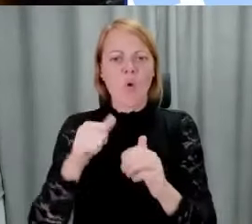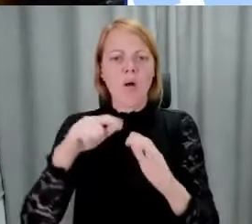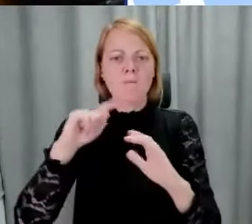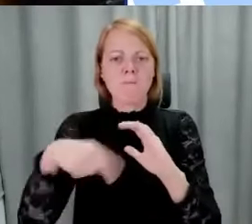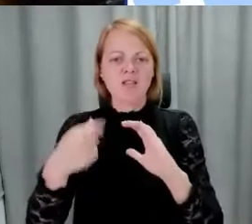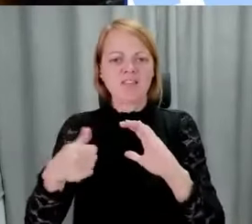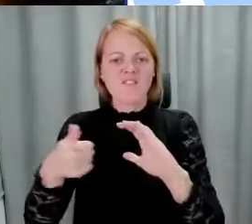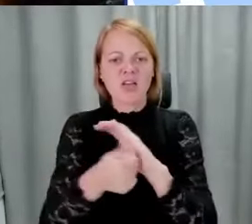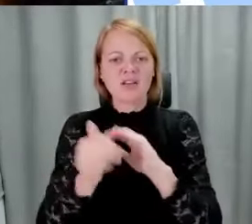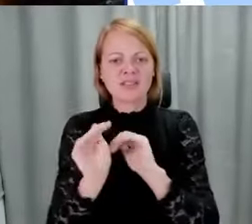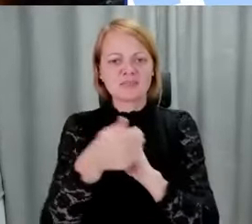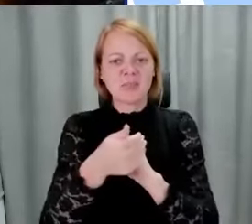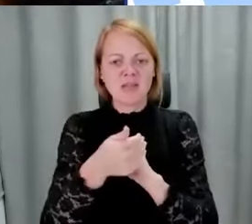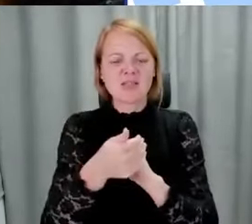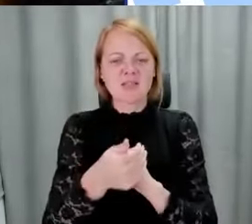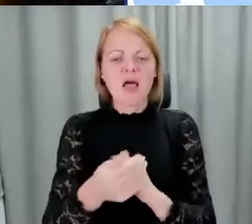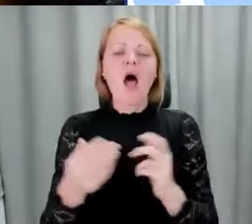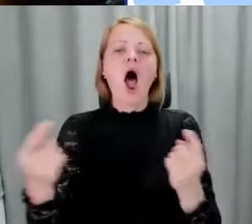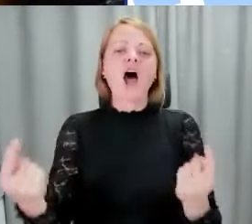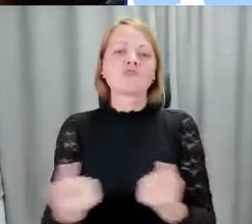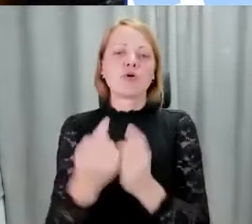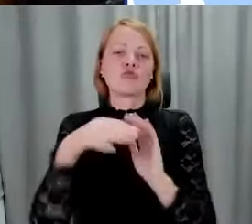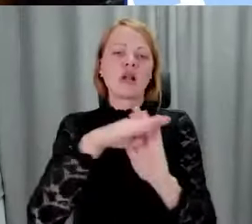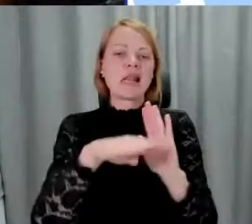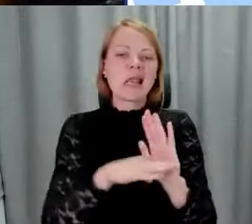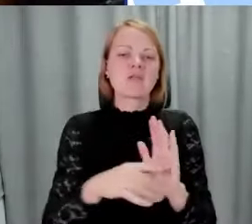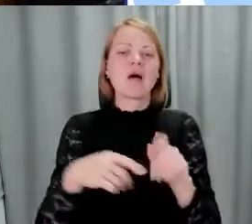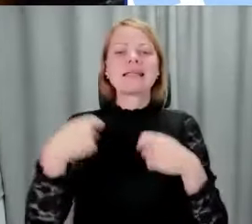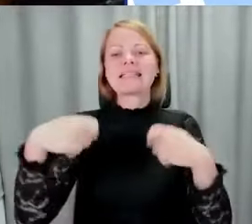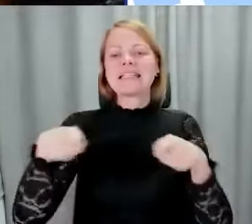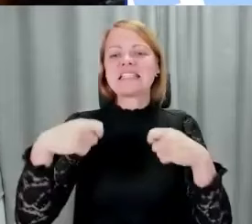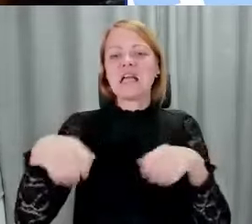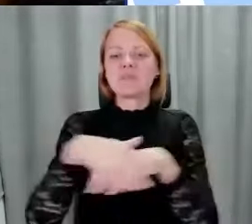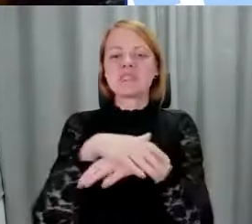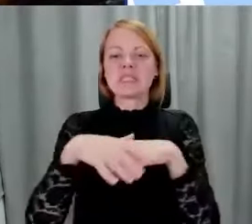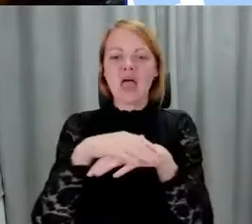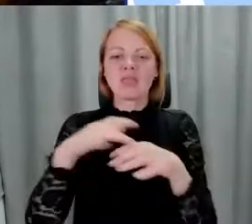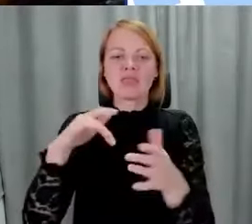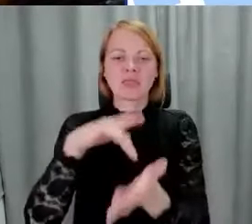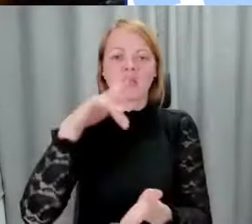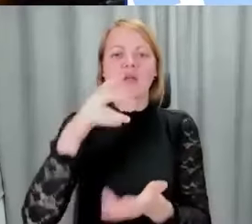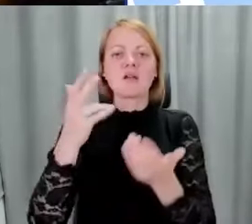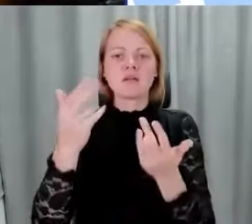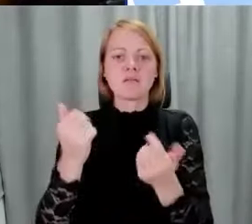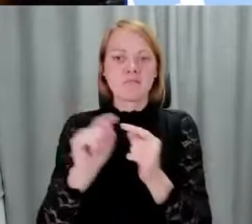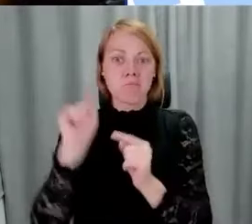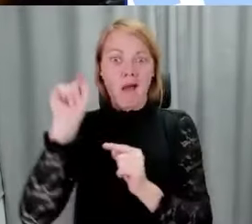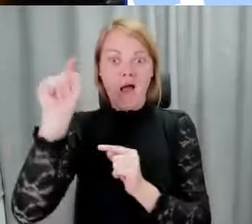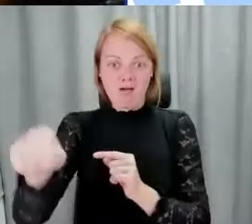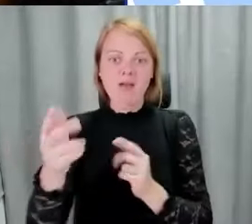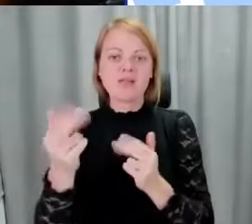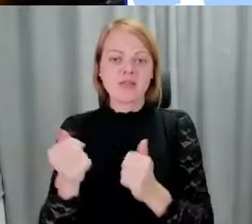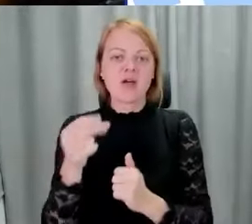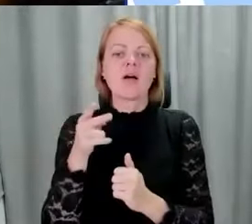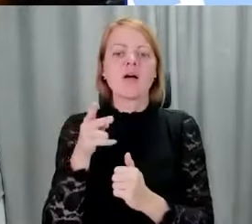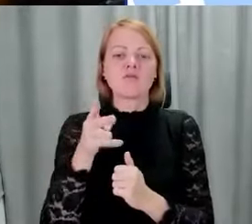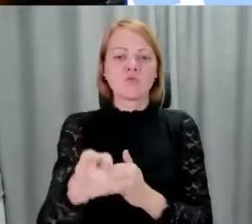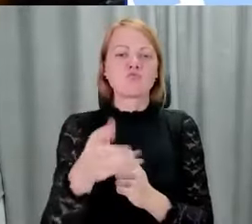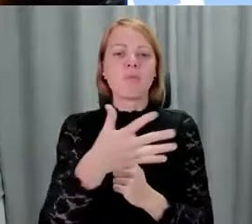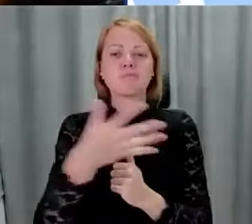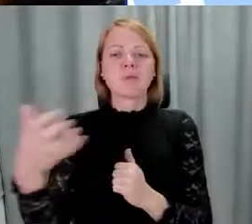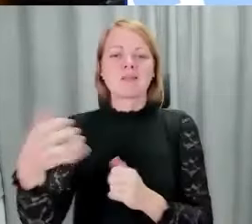Atbilstoši likumā esošajai redakcijai, ja tirdzniecības centrs pārsniegs šos te kritērijus, jā, 2500 kvadrātmetru pašlaik